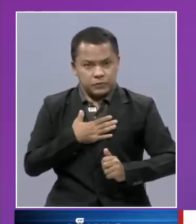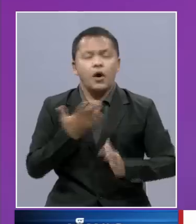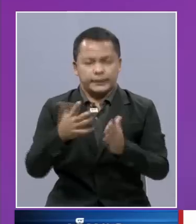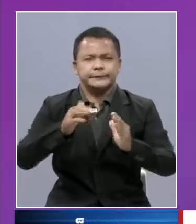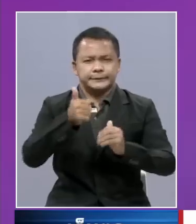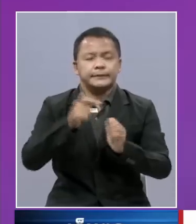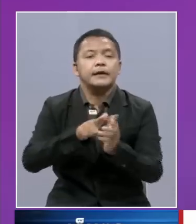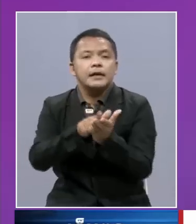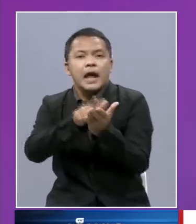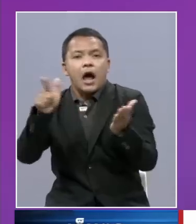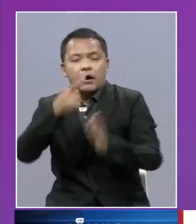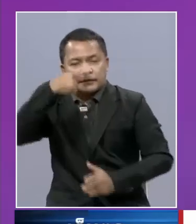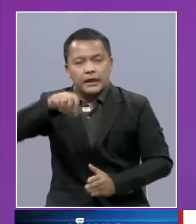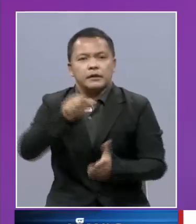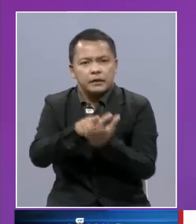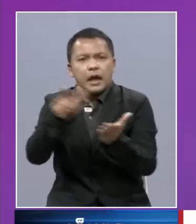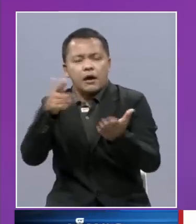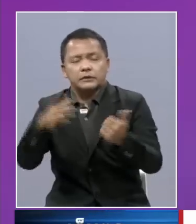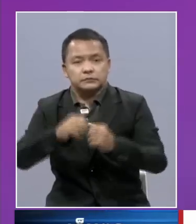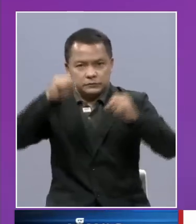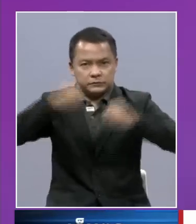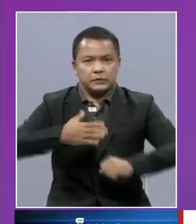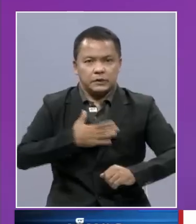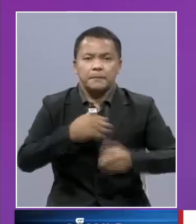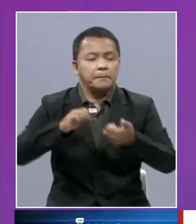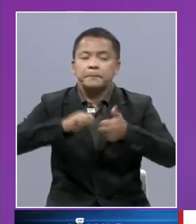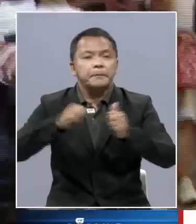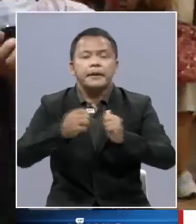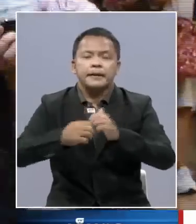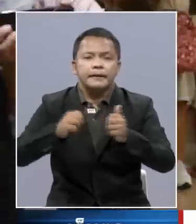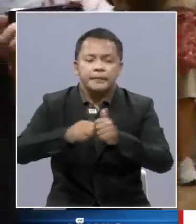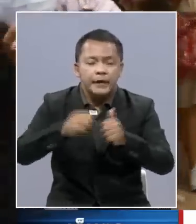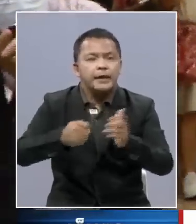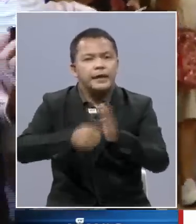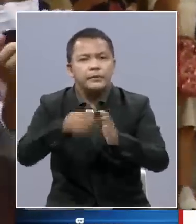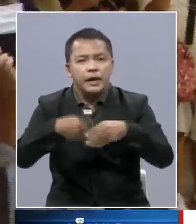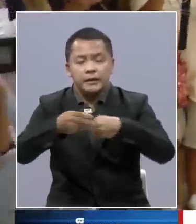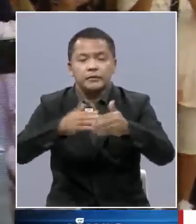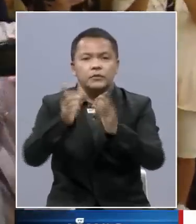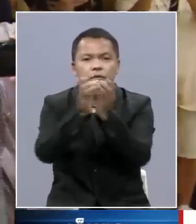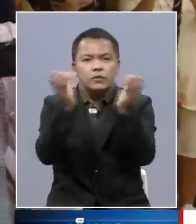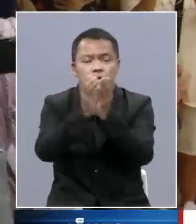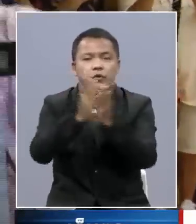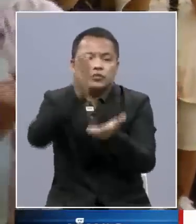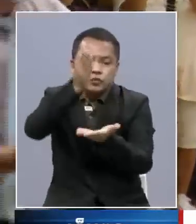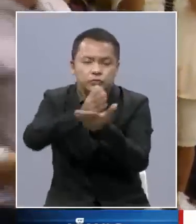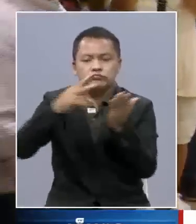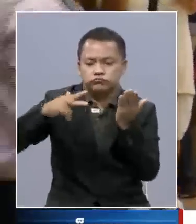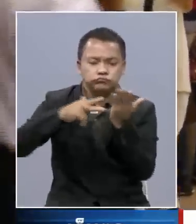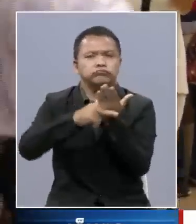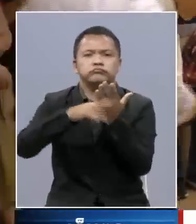ก็ยินดีลาออกจากพรรคให้ทันทียืนยันว่าเราไม่มีเงื่อนไขที่จะทำให้ประชาธิปไตยต้องหยุดชะงัก